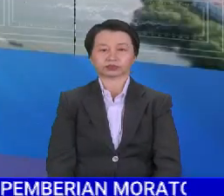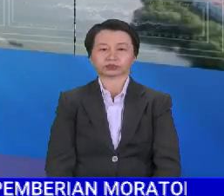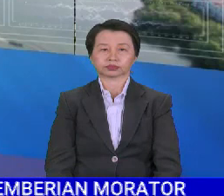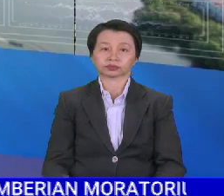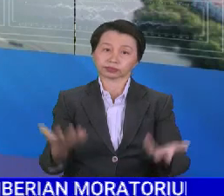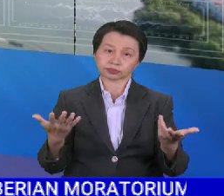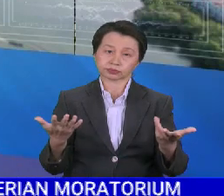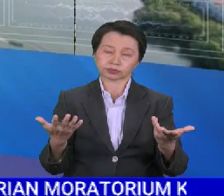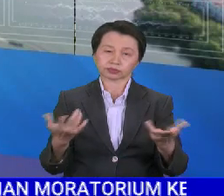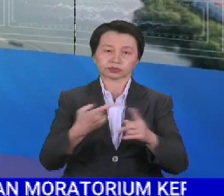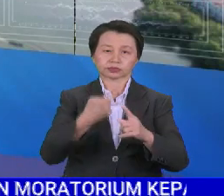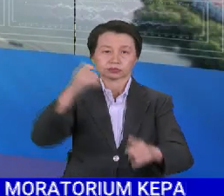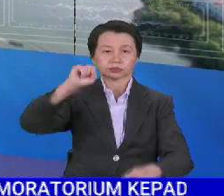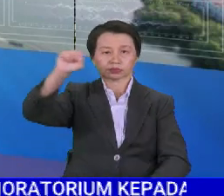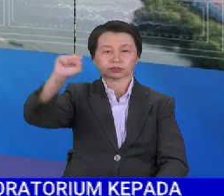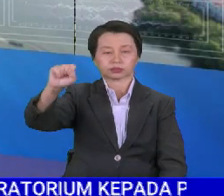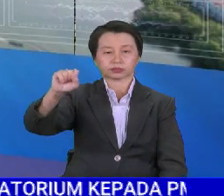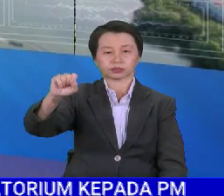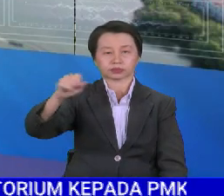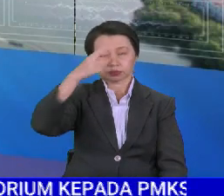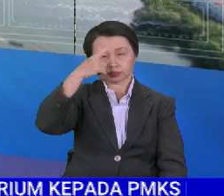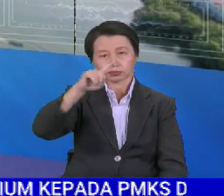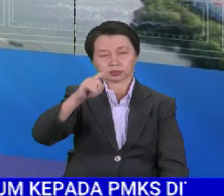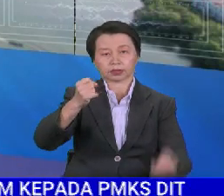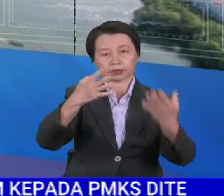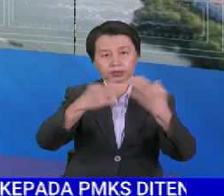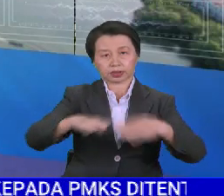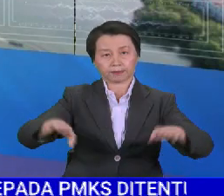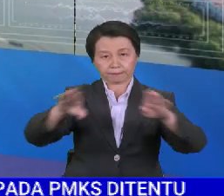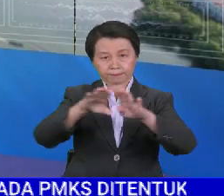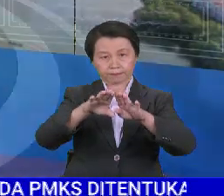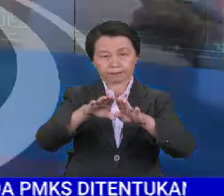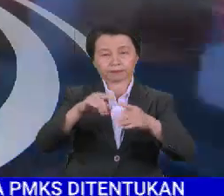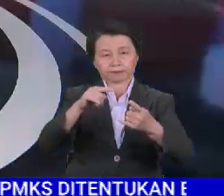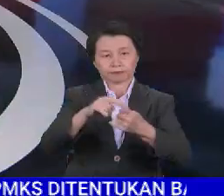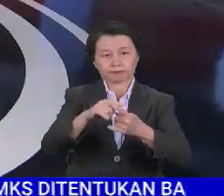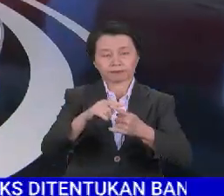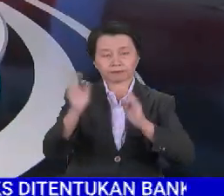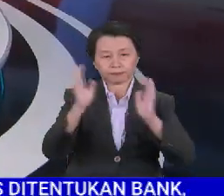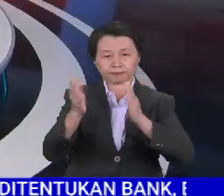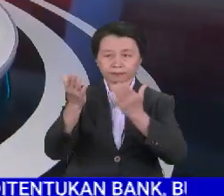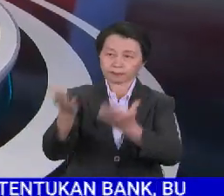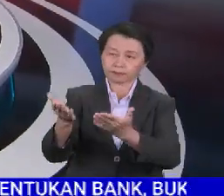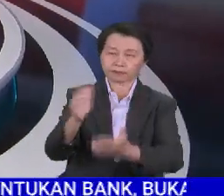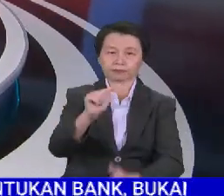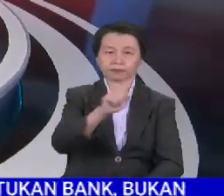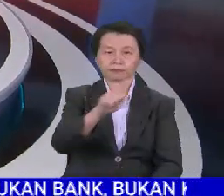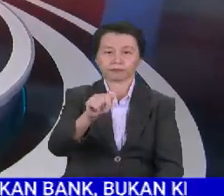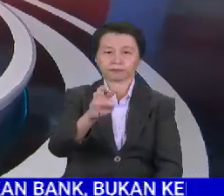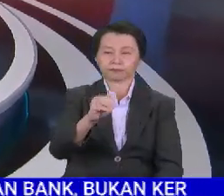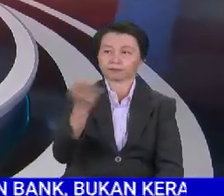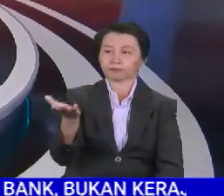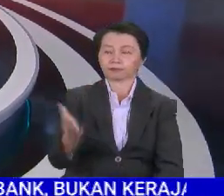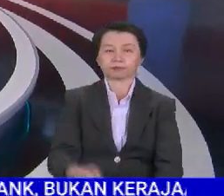baik sekian paparan dari negeri bawah Bayu untuk lebih banyak perkembangan semasa di tanah air terus saja bersama Azzam